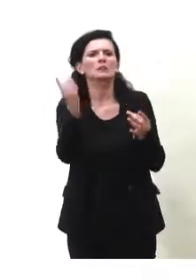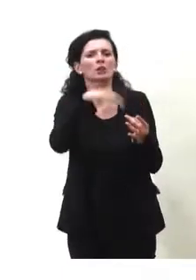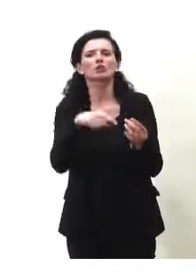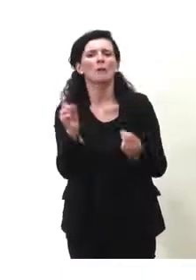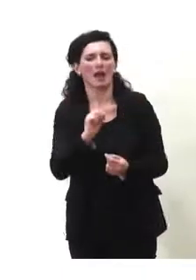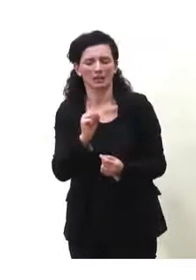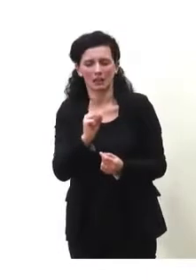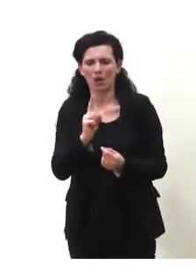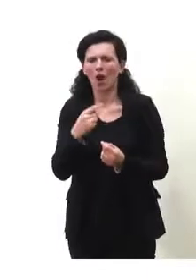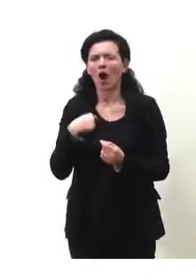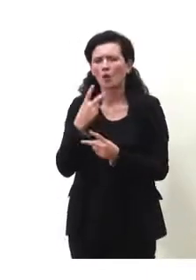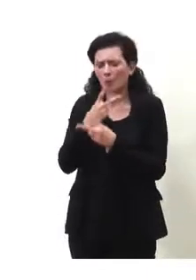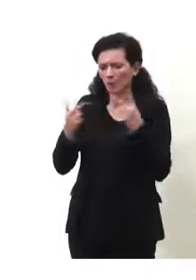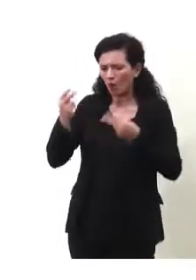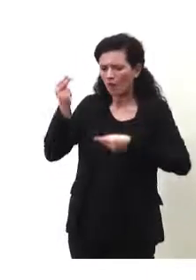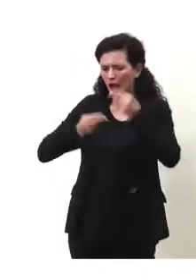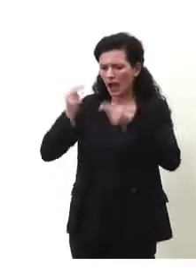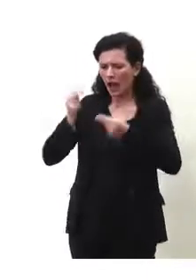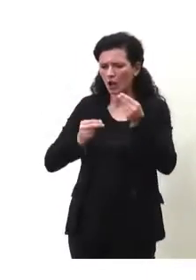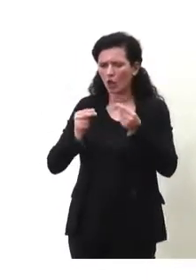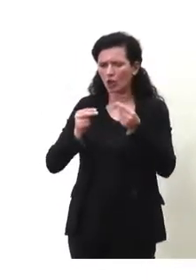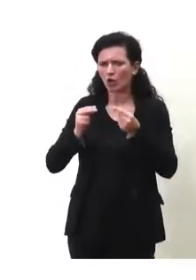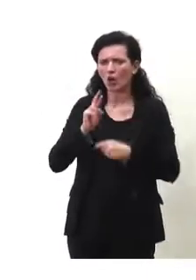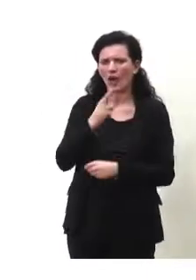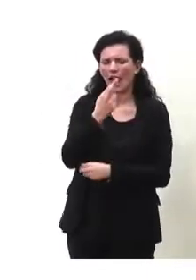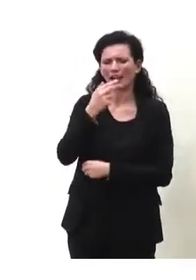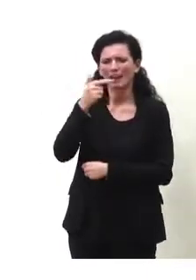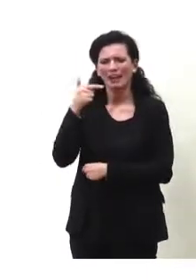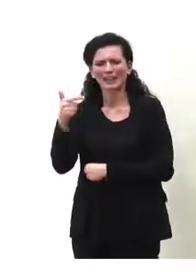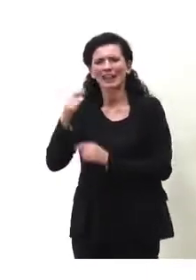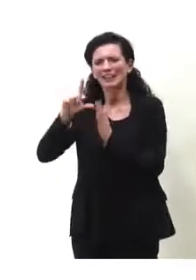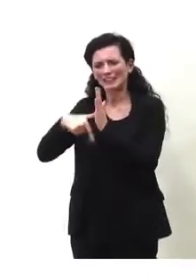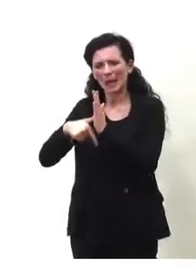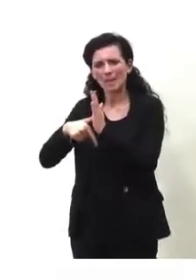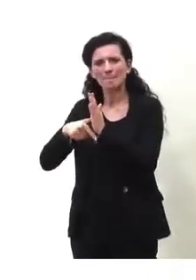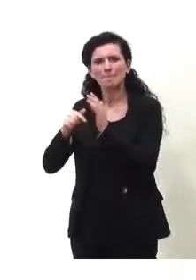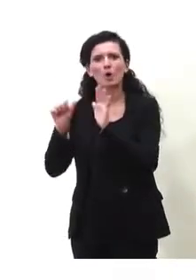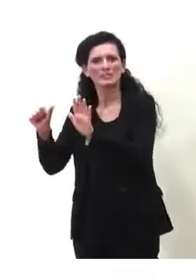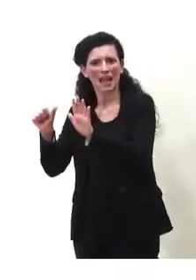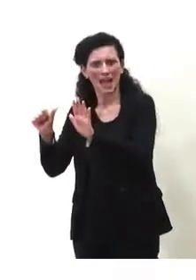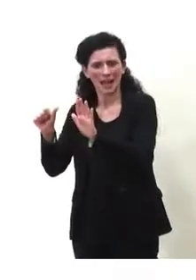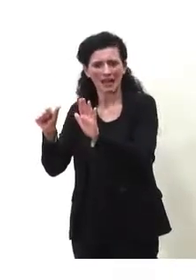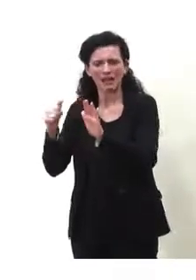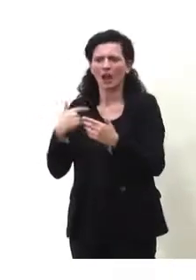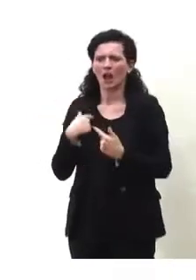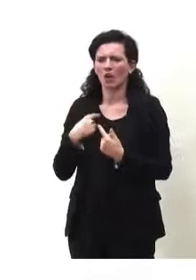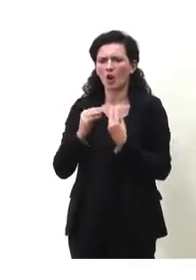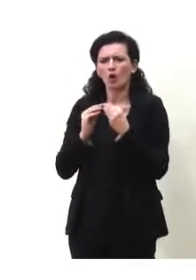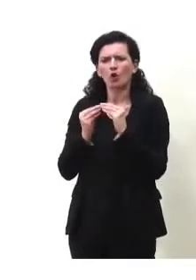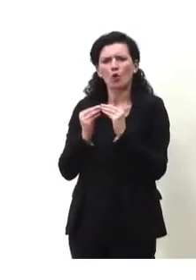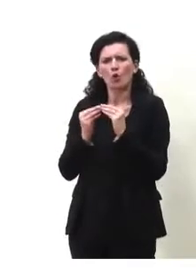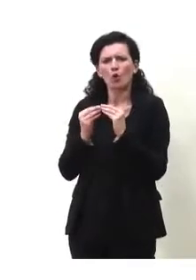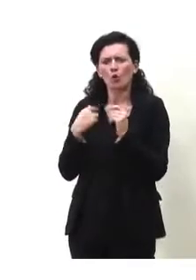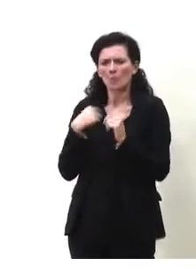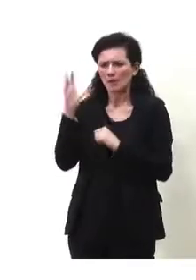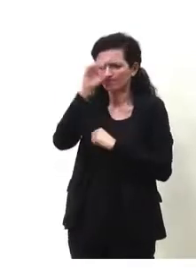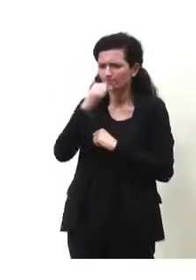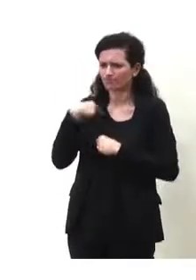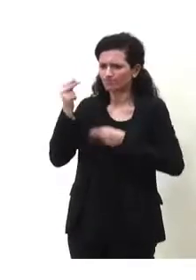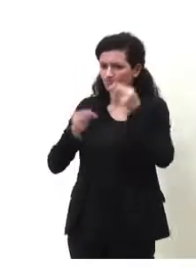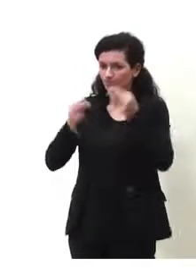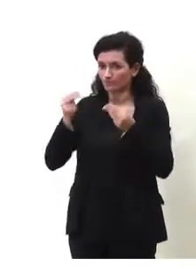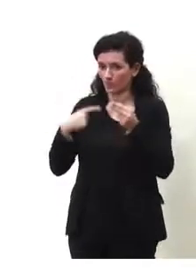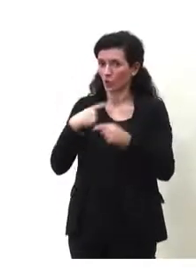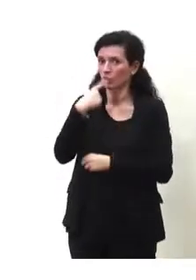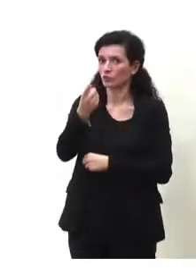l'R al tempo 6, intanto mi devo chiedere, ma chi sono gli infettori al tempo 6? Beh, per come ho detto, sono i